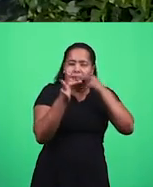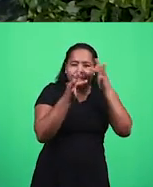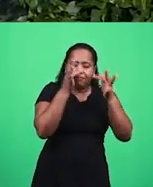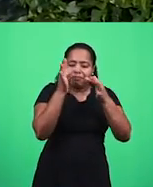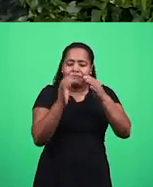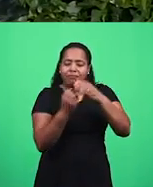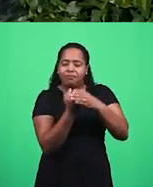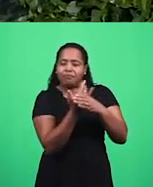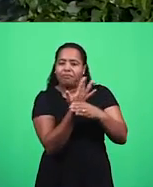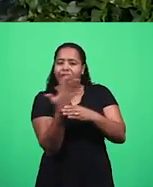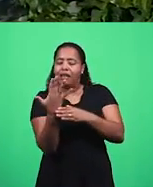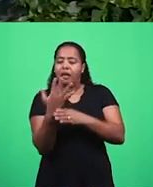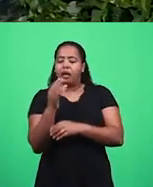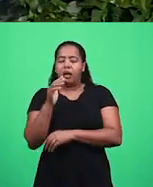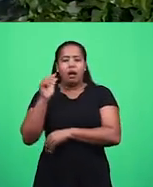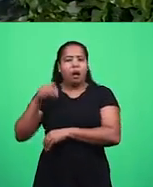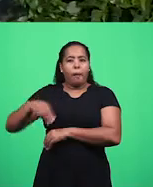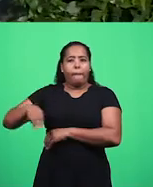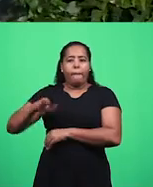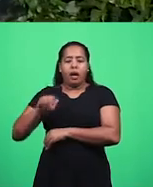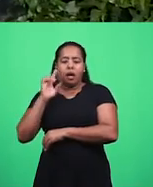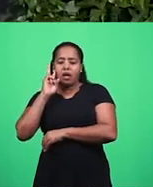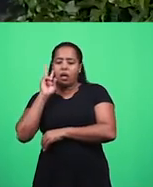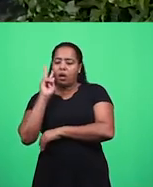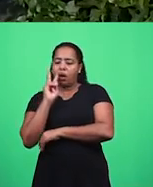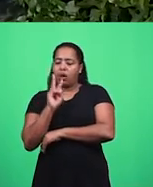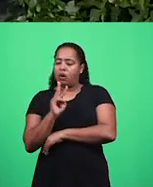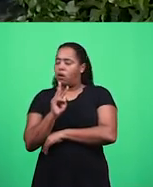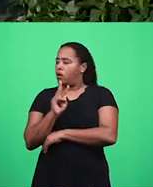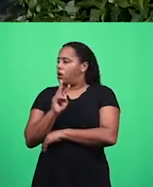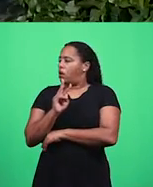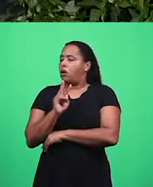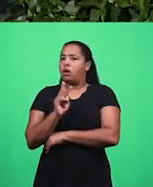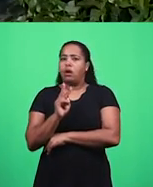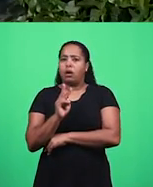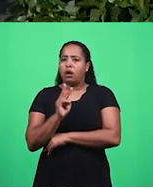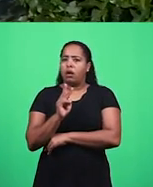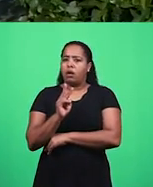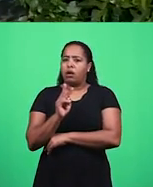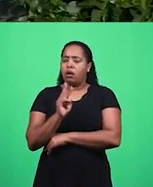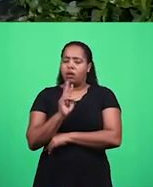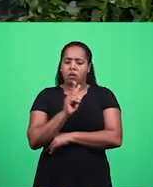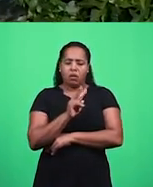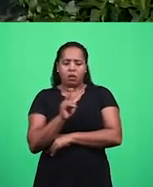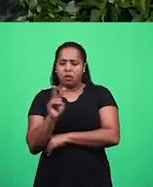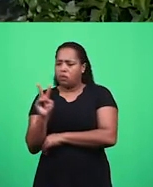цветы и всякие растения. Она посмотрела, и она подумала,